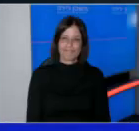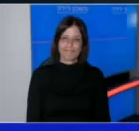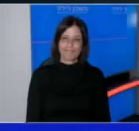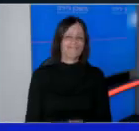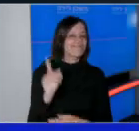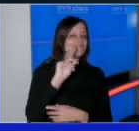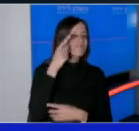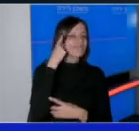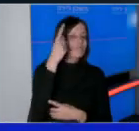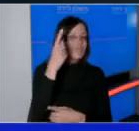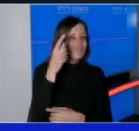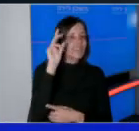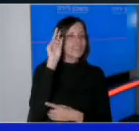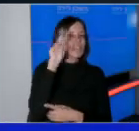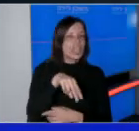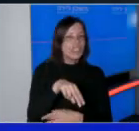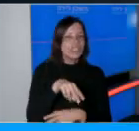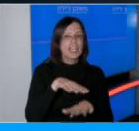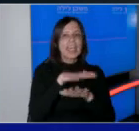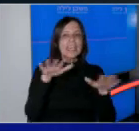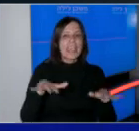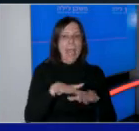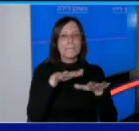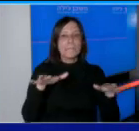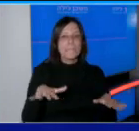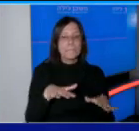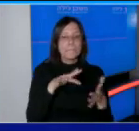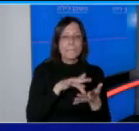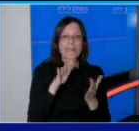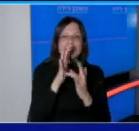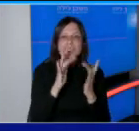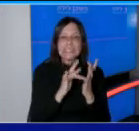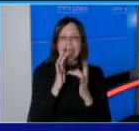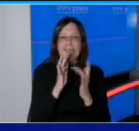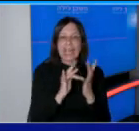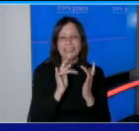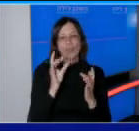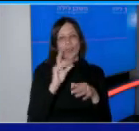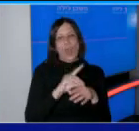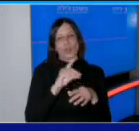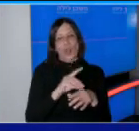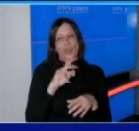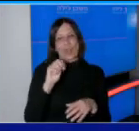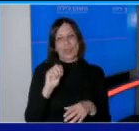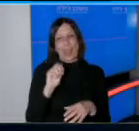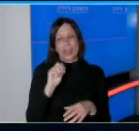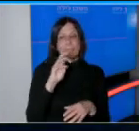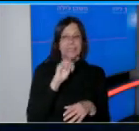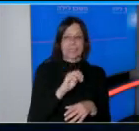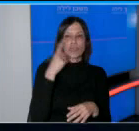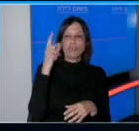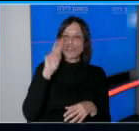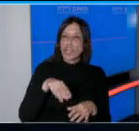מי ידע שיש ים בנצרת? דוקטור נטלי מסיקה יודעת שיש ים